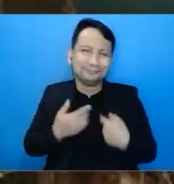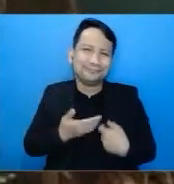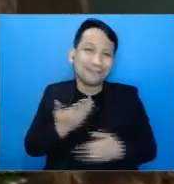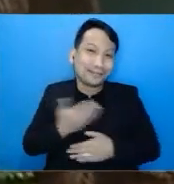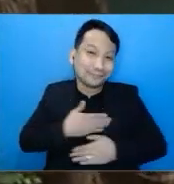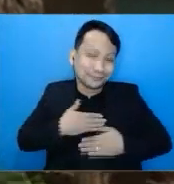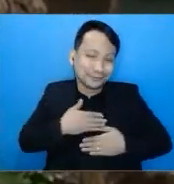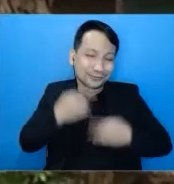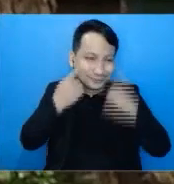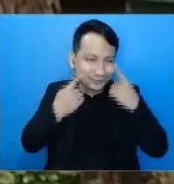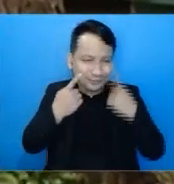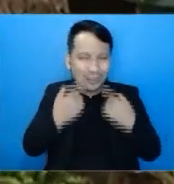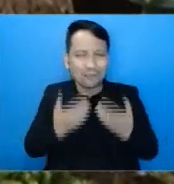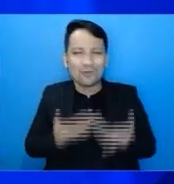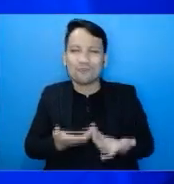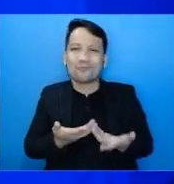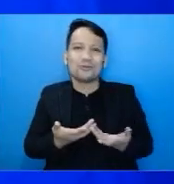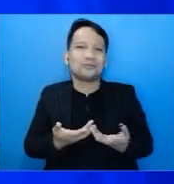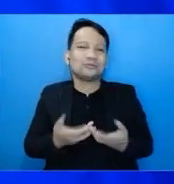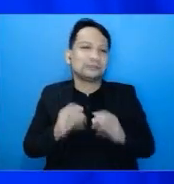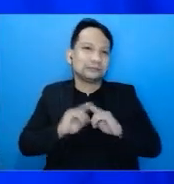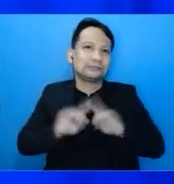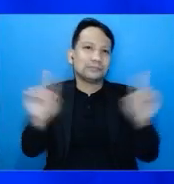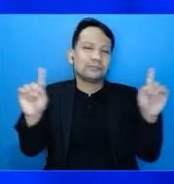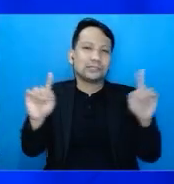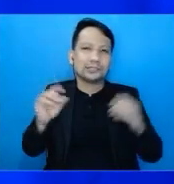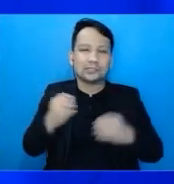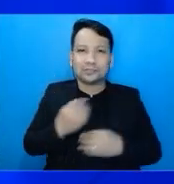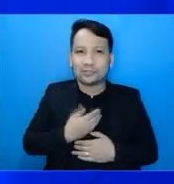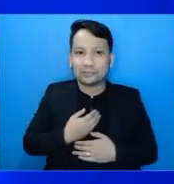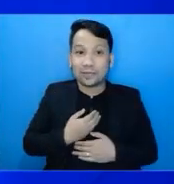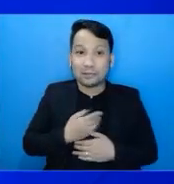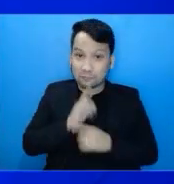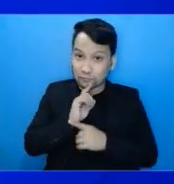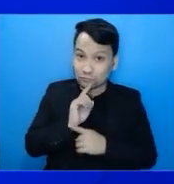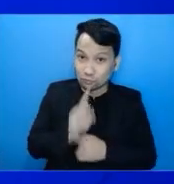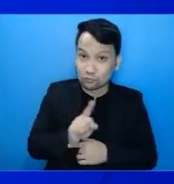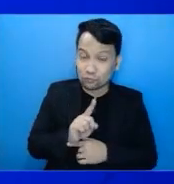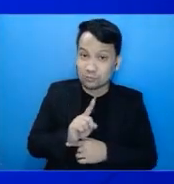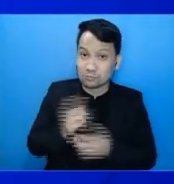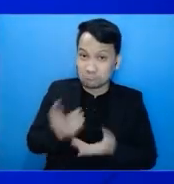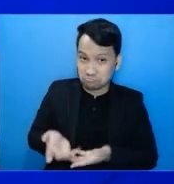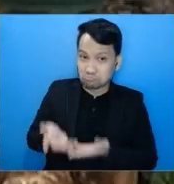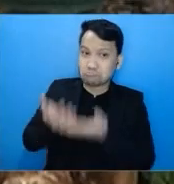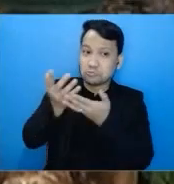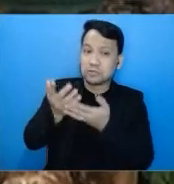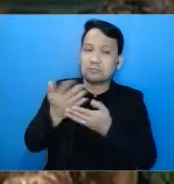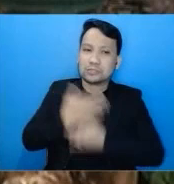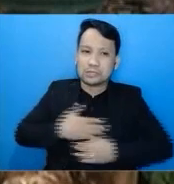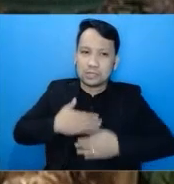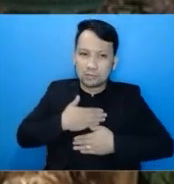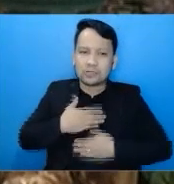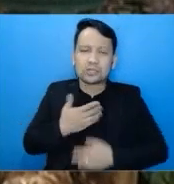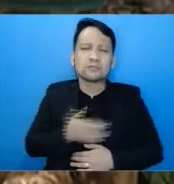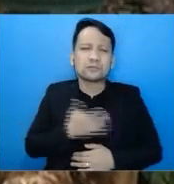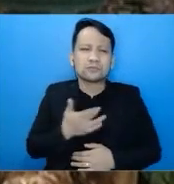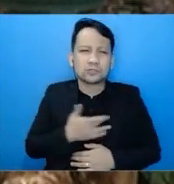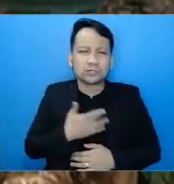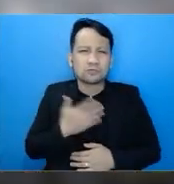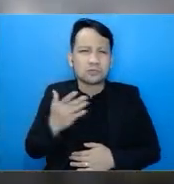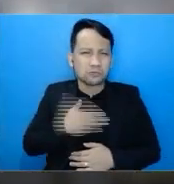Siyempre, iba yung damdamin ng walang katumbas ng pagmamalaki at kasiyahan ang nararamdaman ng buong